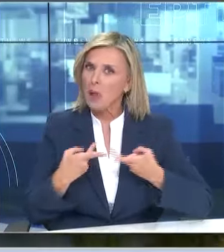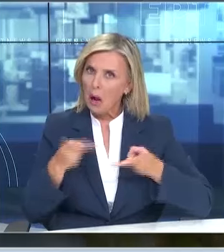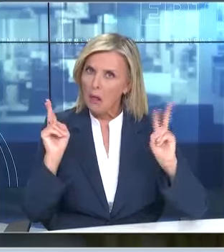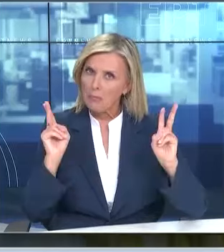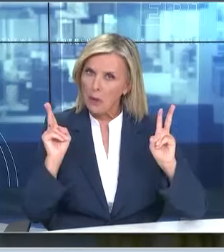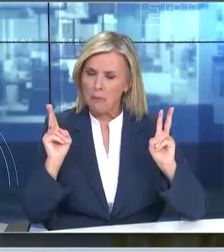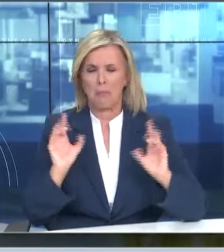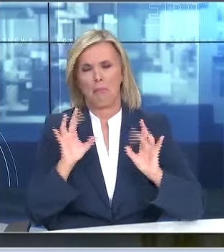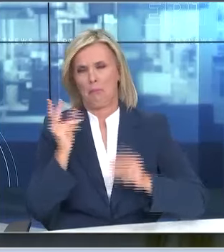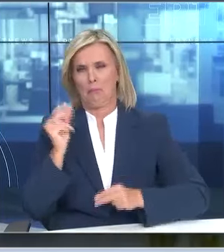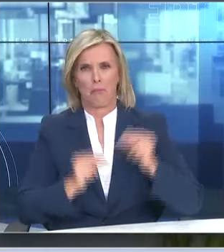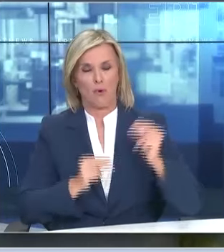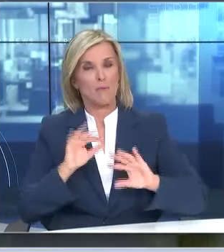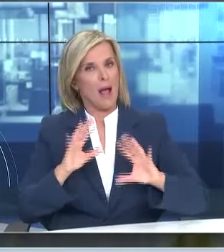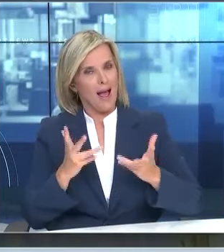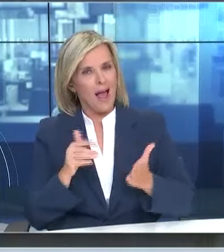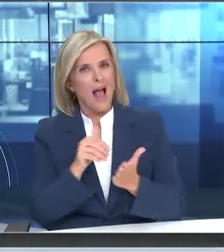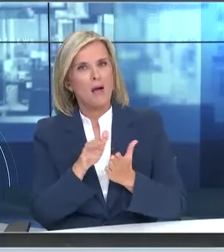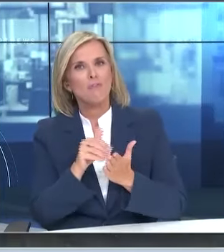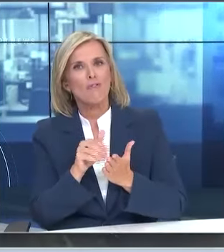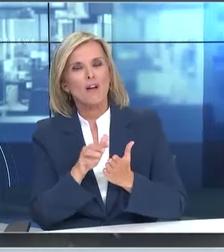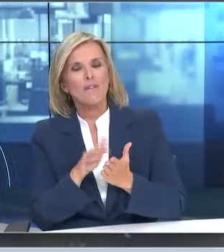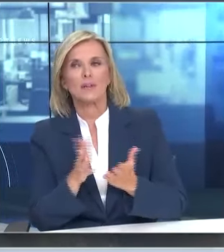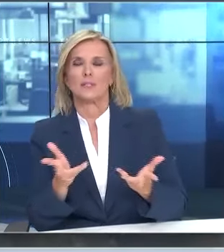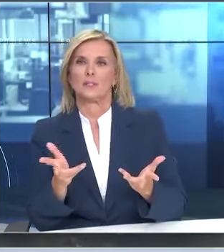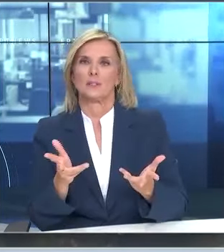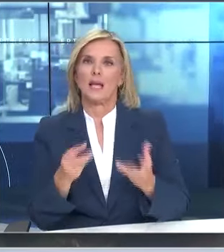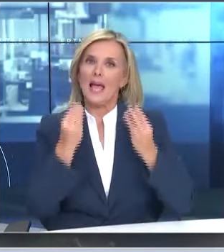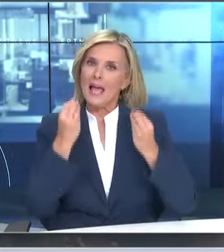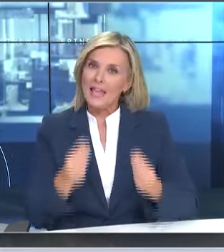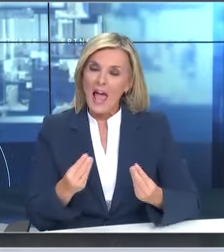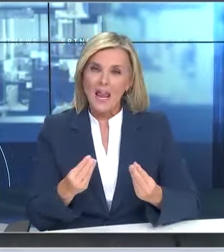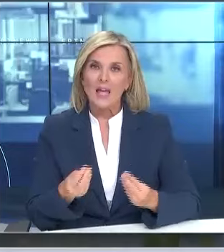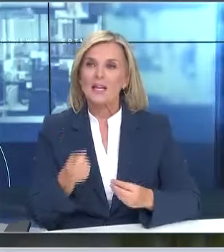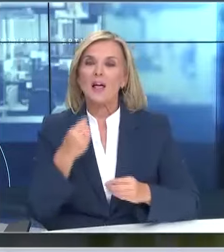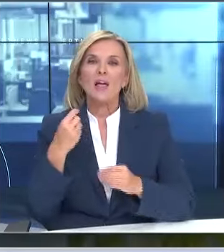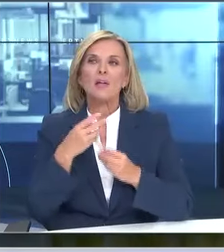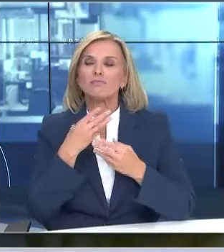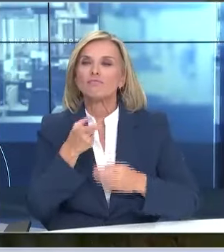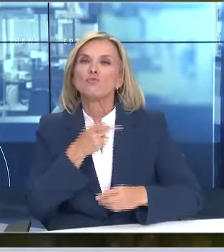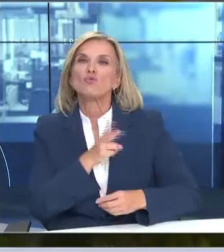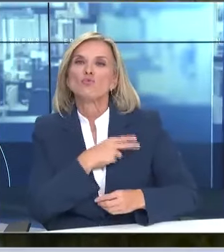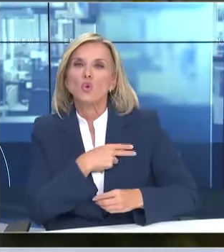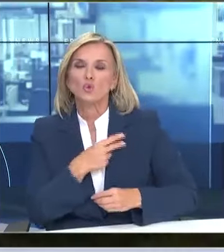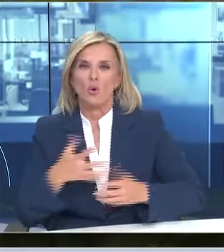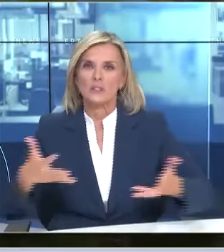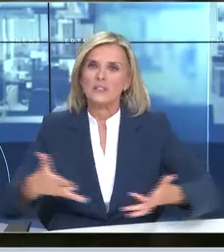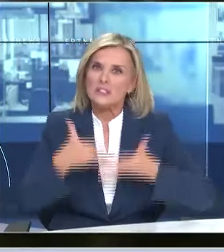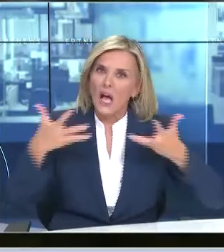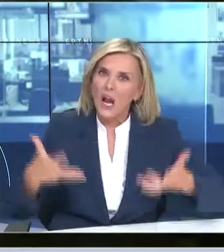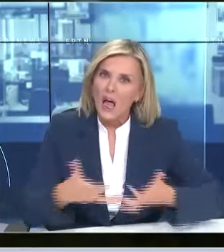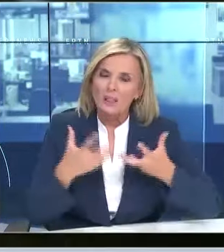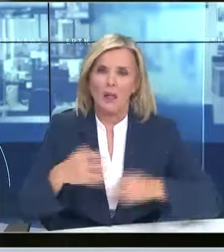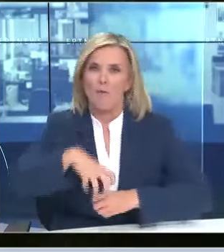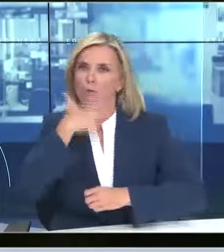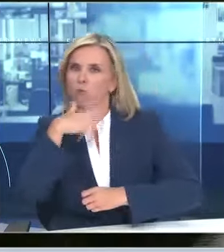Κοίταξε, όχι ιδιαίτερα. Απλώς καλό είναι να, όπως είπατε, να υπάρχει καλή ενυδάτωση, να χρησιμοποιούμε πιο πολλά φρούτα